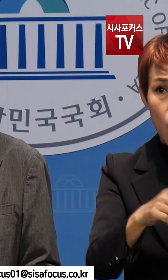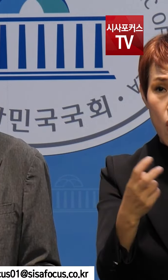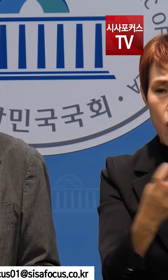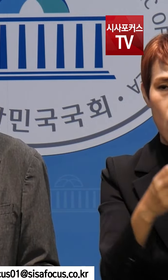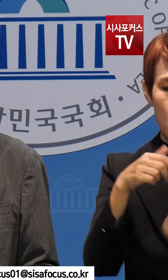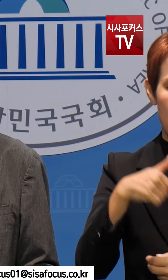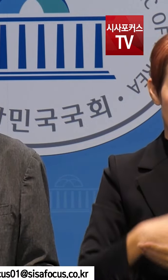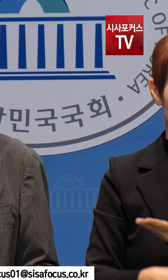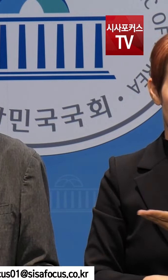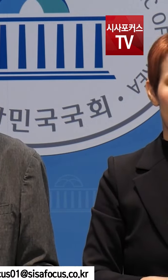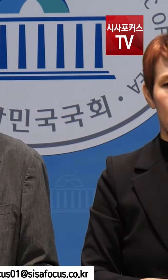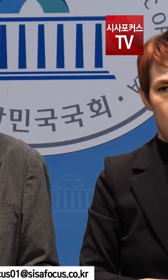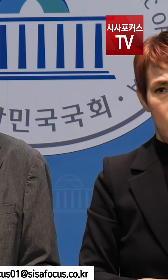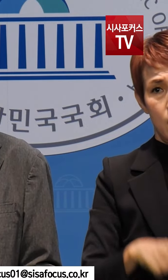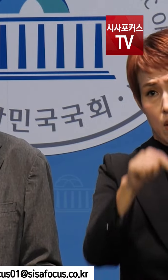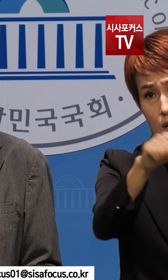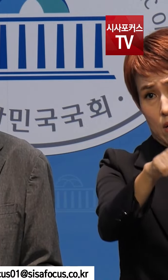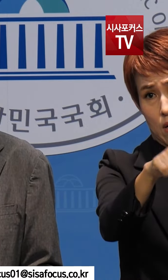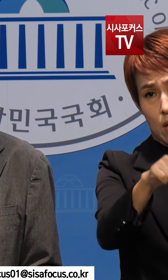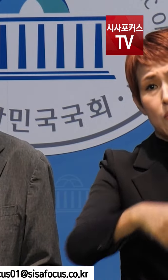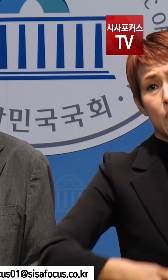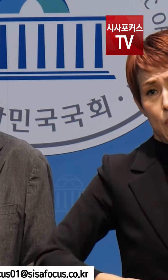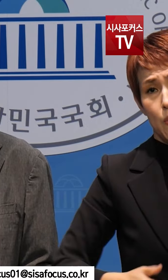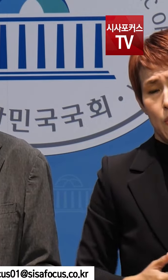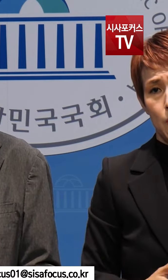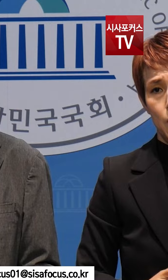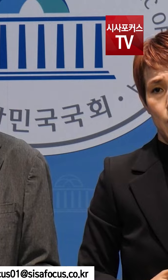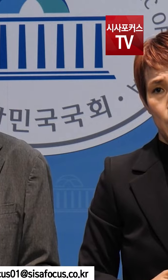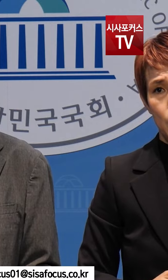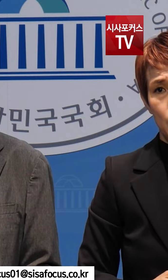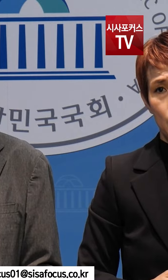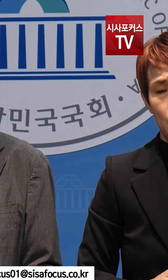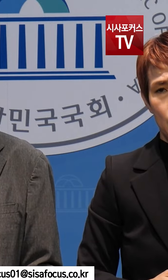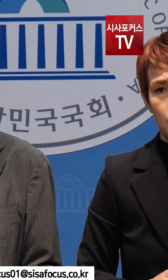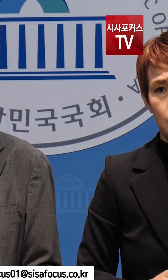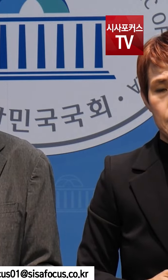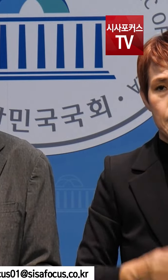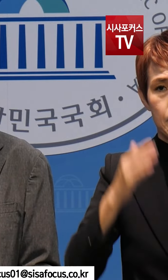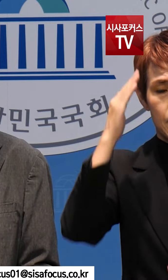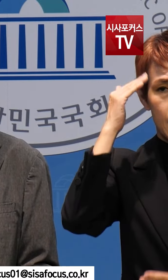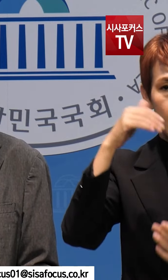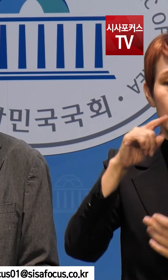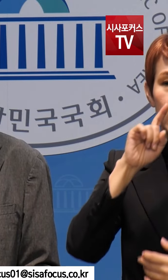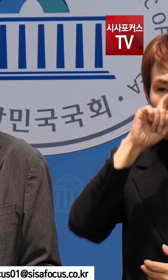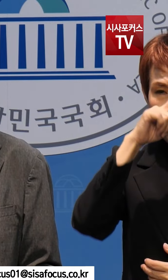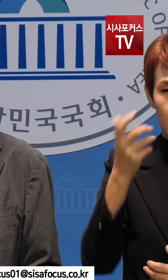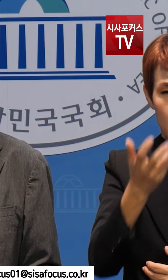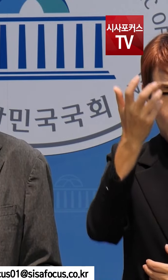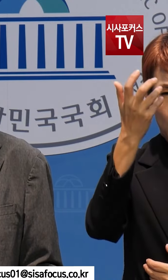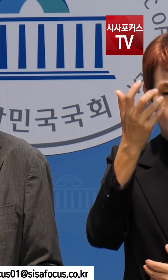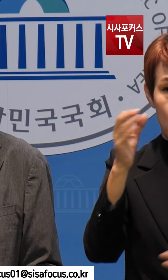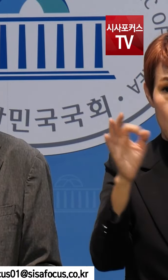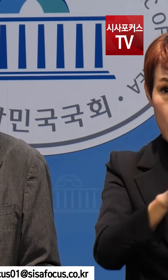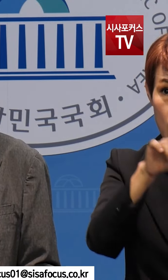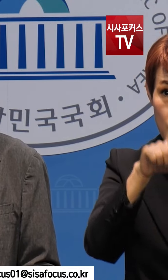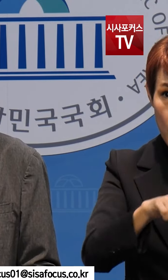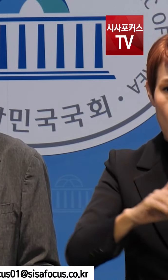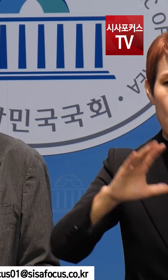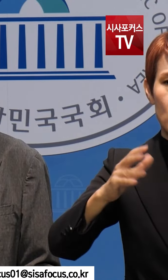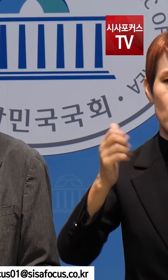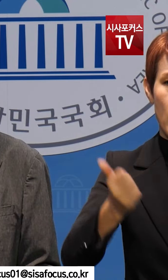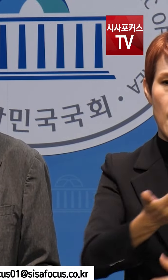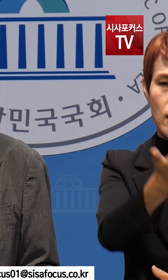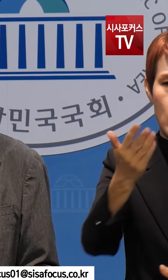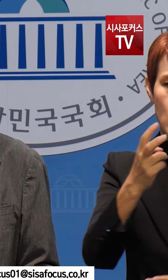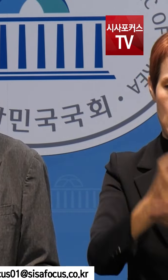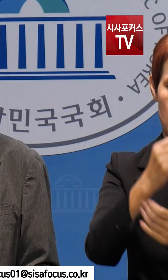연계 의무와 법 재정이 필요합니다 탄소 중립 실현을 위해서 국회에서 적극 나서서